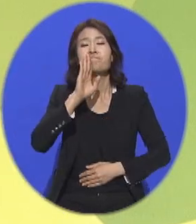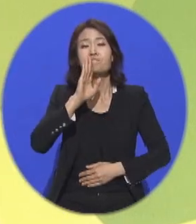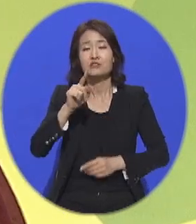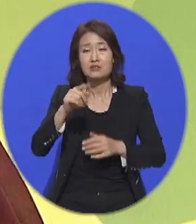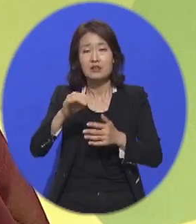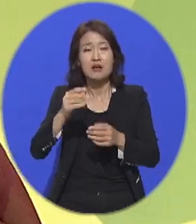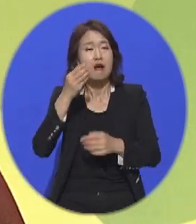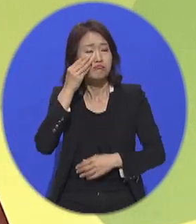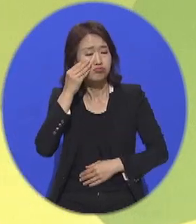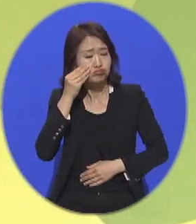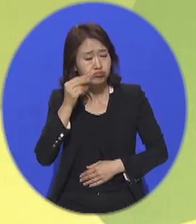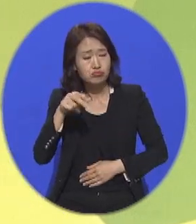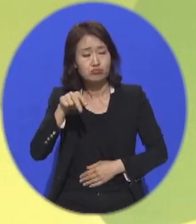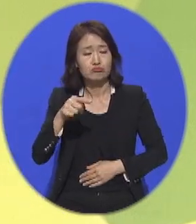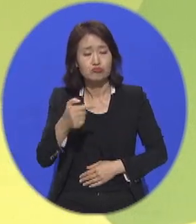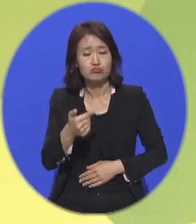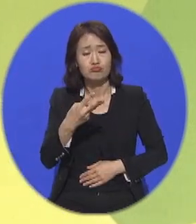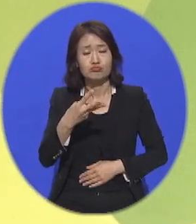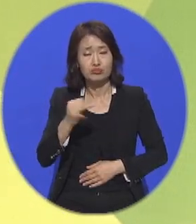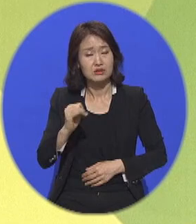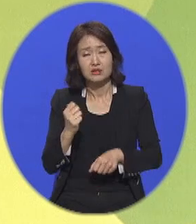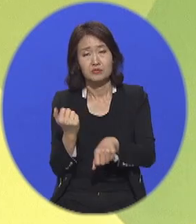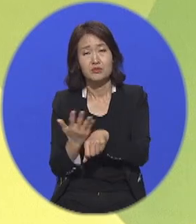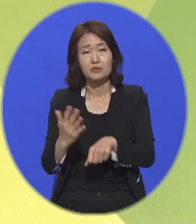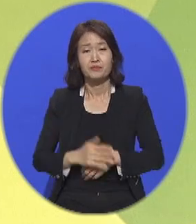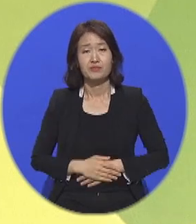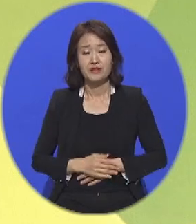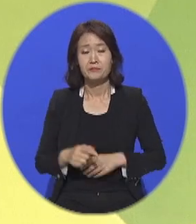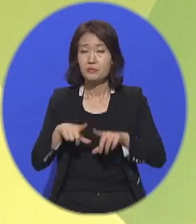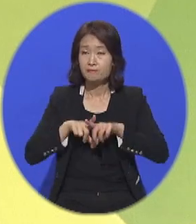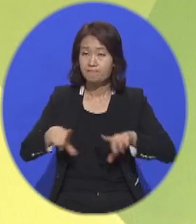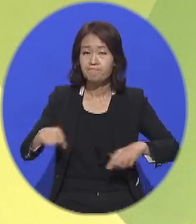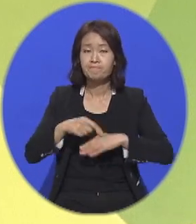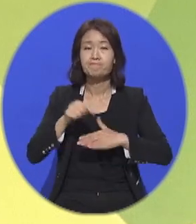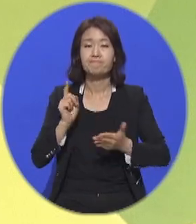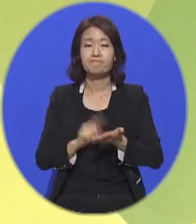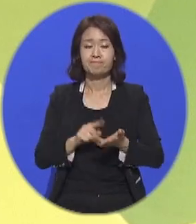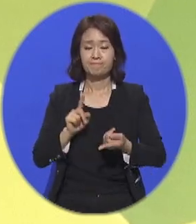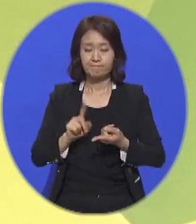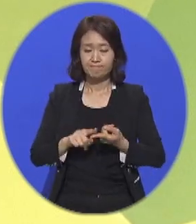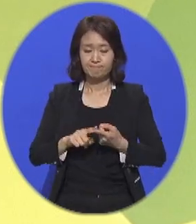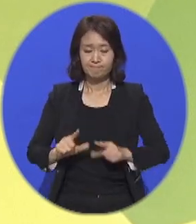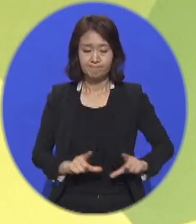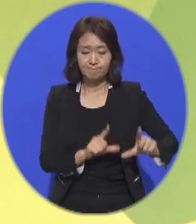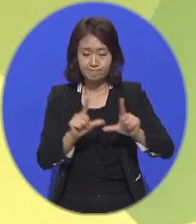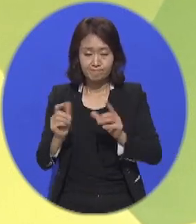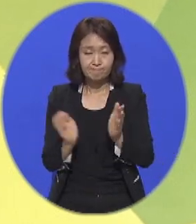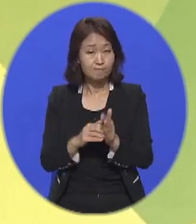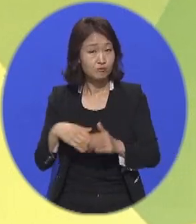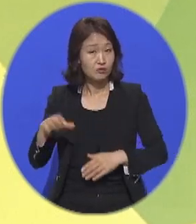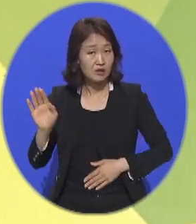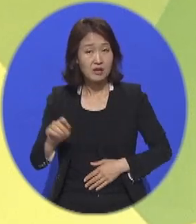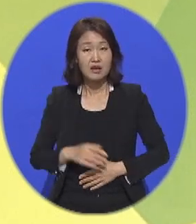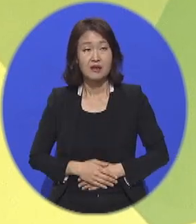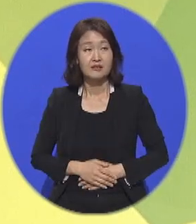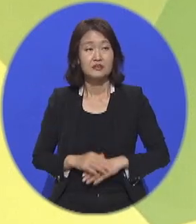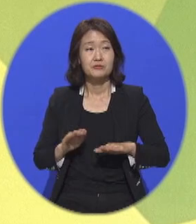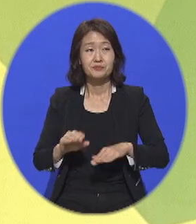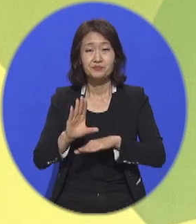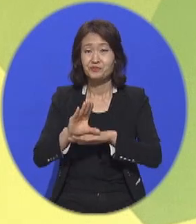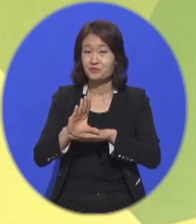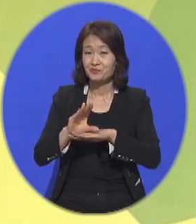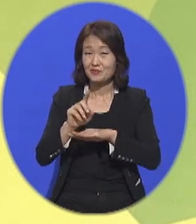순리입니다. 그래서 이제 이 사람은 평소에 대로 마음을 고요히 하고 인생을 살다 갔고 또 한 사람이 있습니다. 이 방송으로